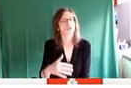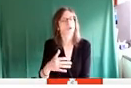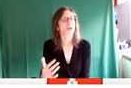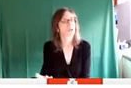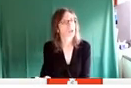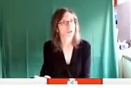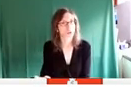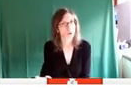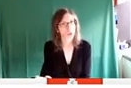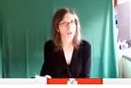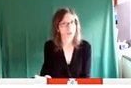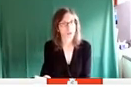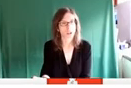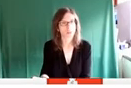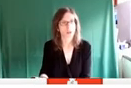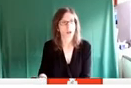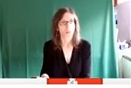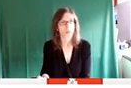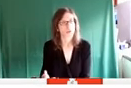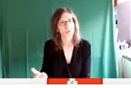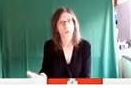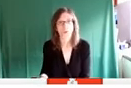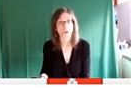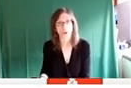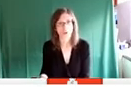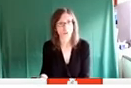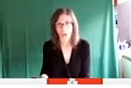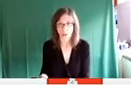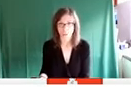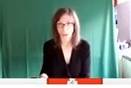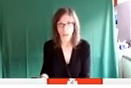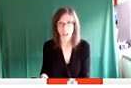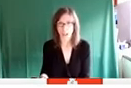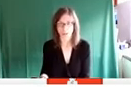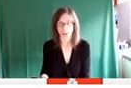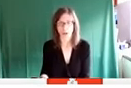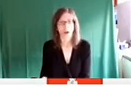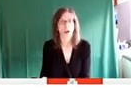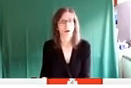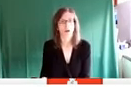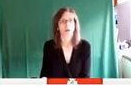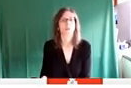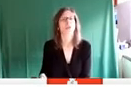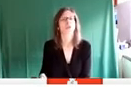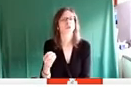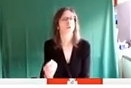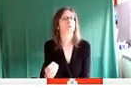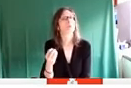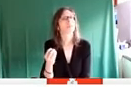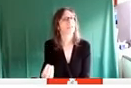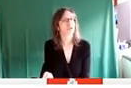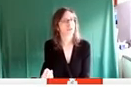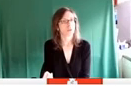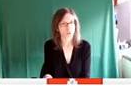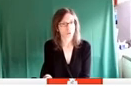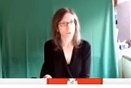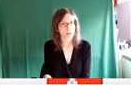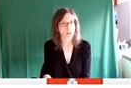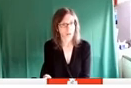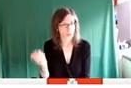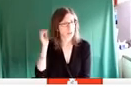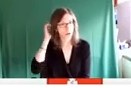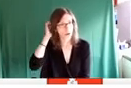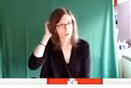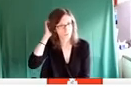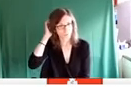c'est pas seulement de rendre son code disponible, parce que ça se peut que son code soit incompréhensible, mais de toujours bien le